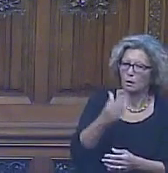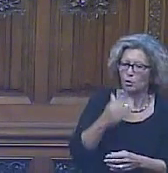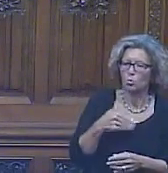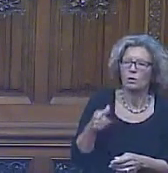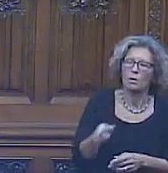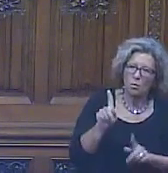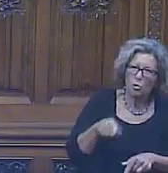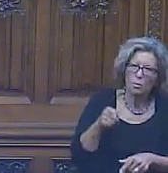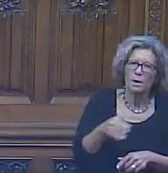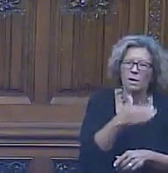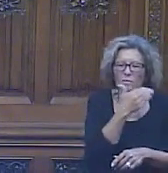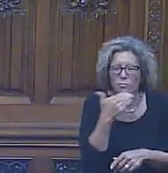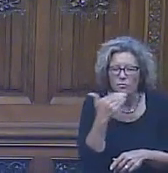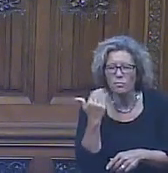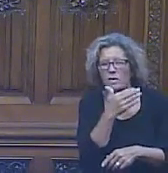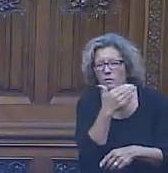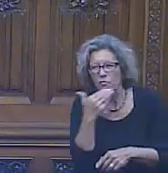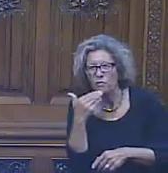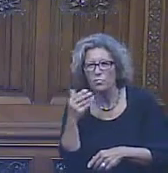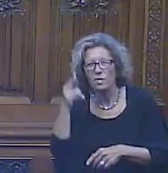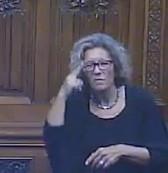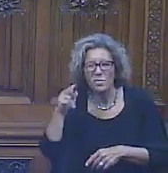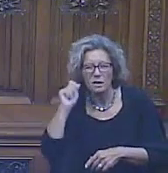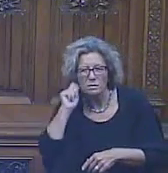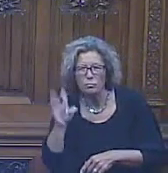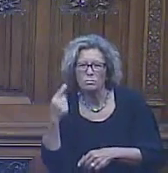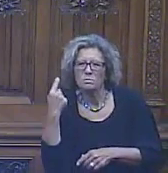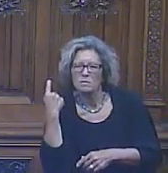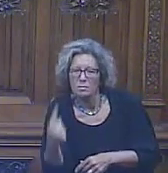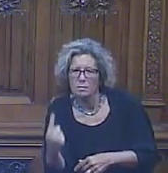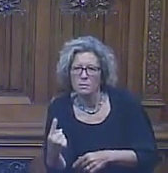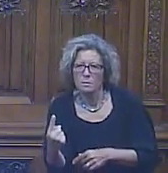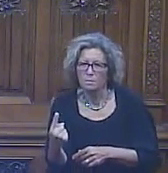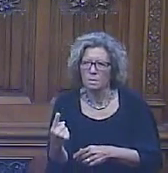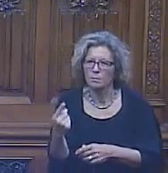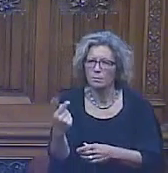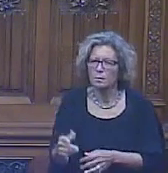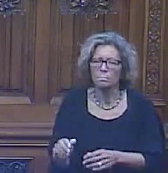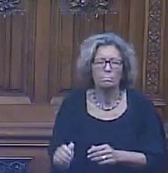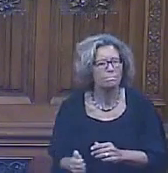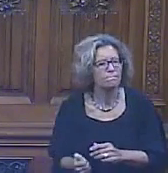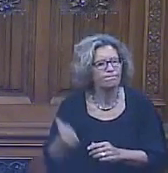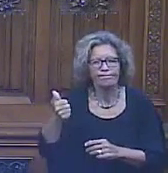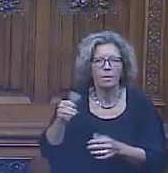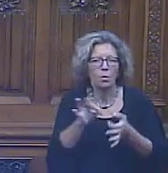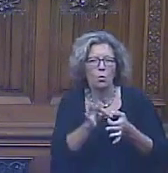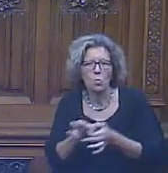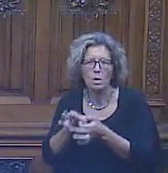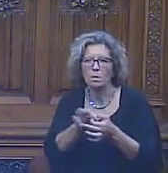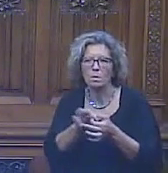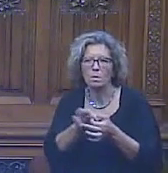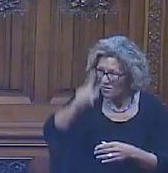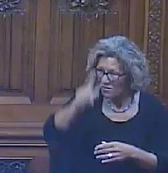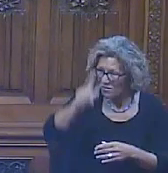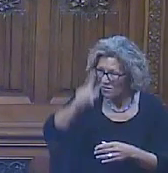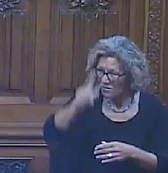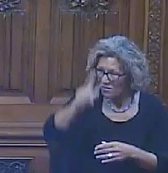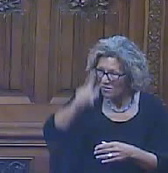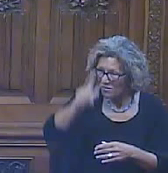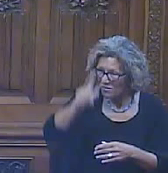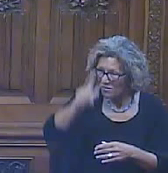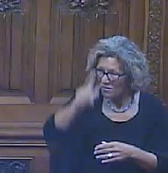den vielen, vielen Wienerinnen und Wienern, die einfach von sich aus hervorragend organisiert durch Train of